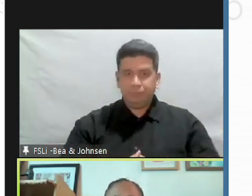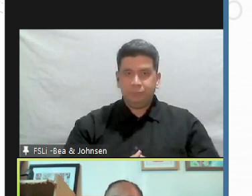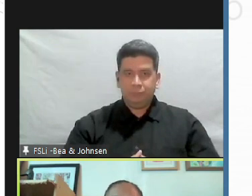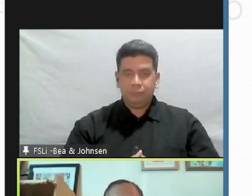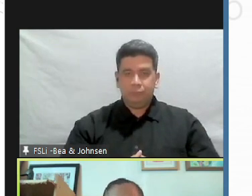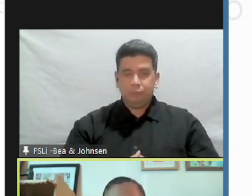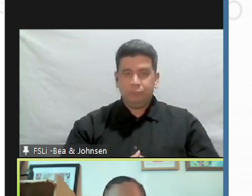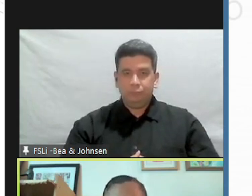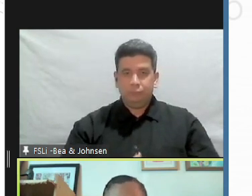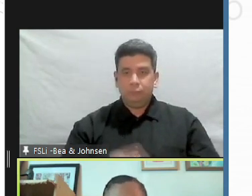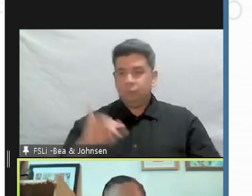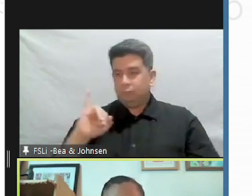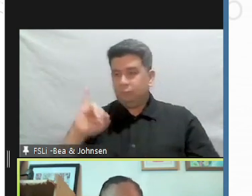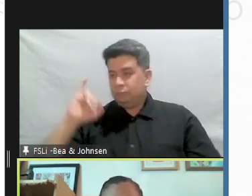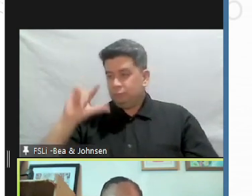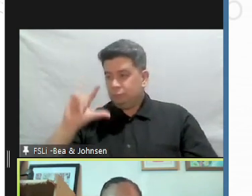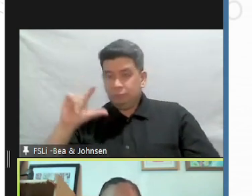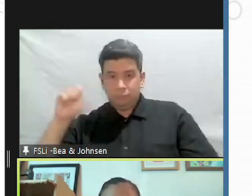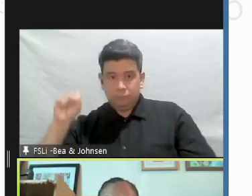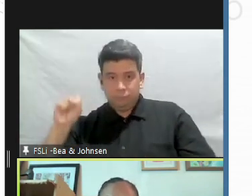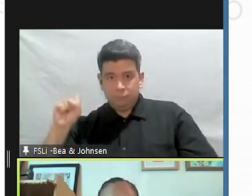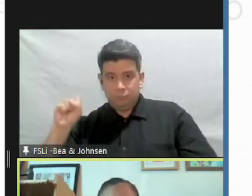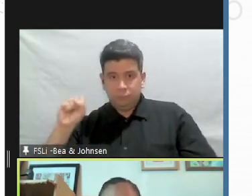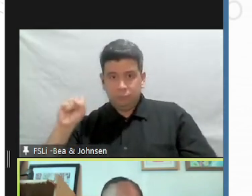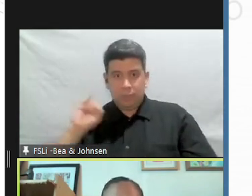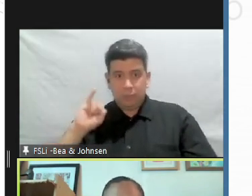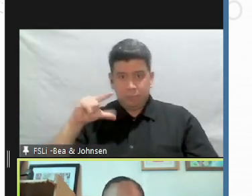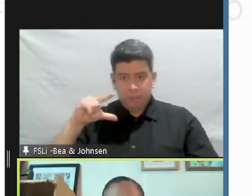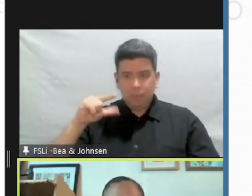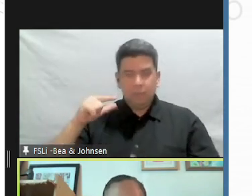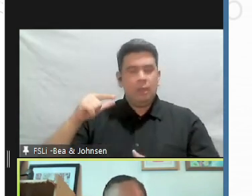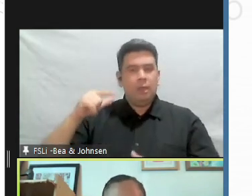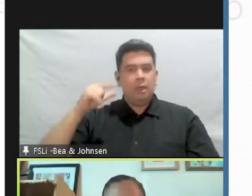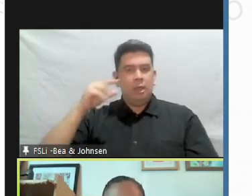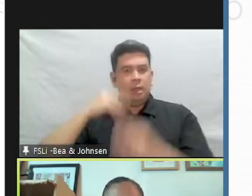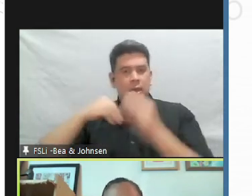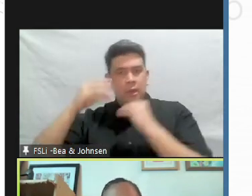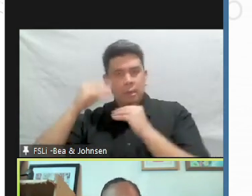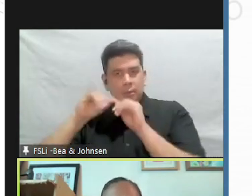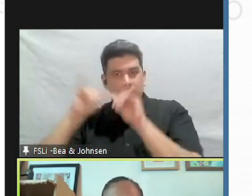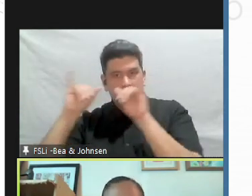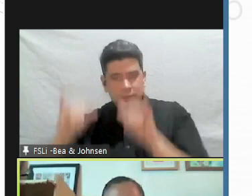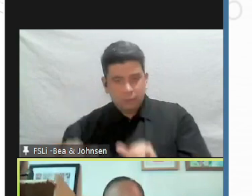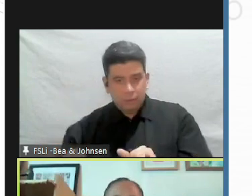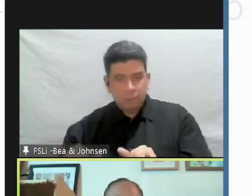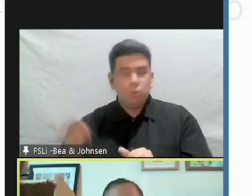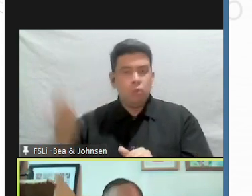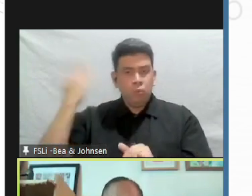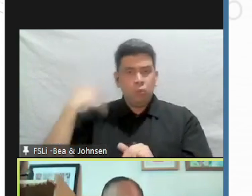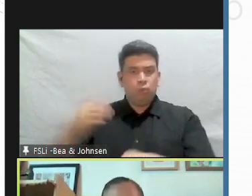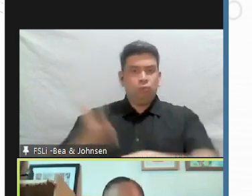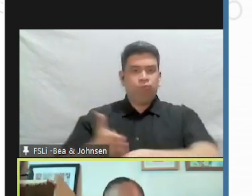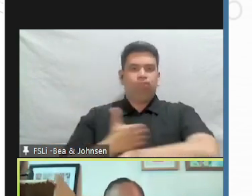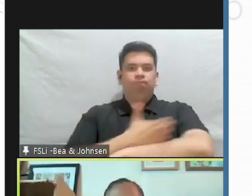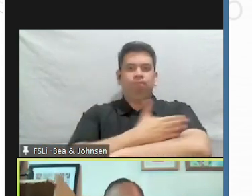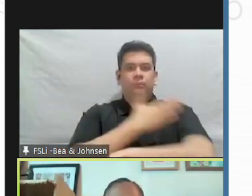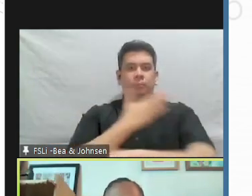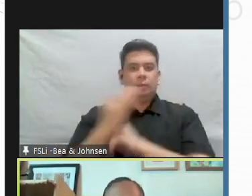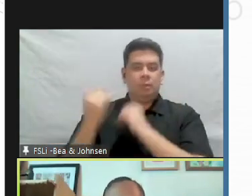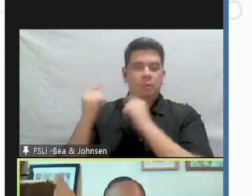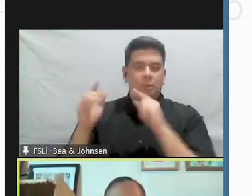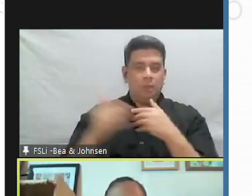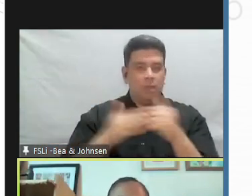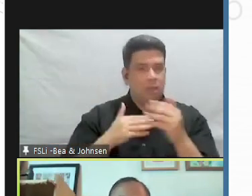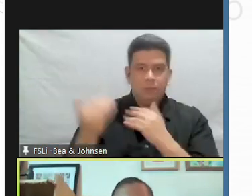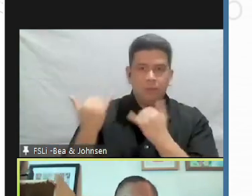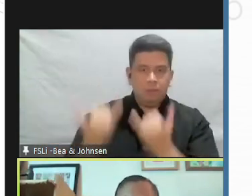system or katutubong sistema ng pagkatuto na nagpaunlad naman sa atin ng mga panahon na yon. At hanggang ngayon,